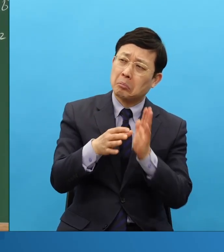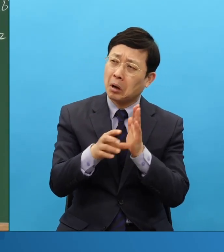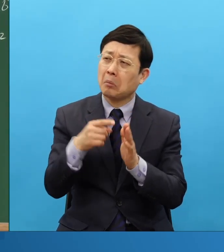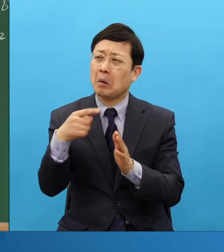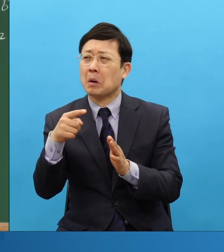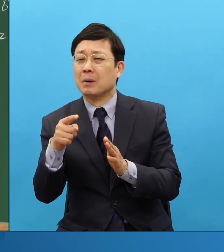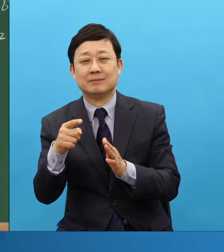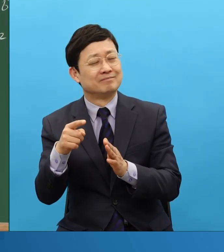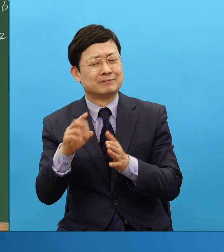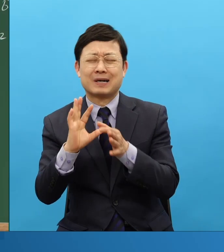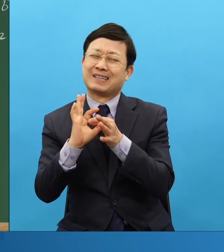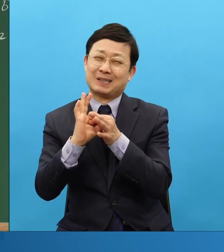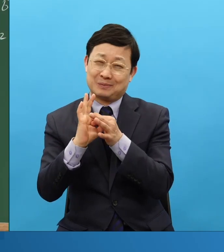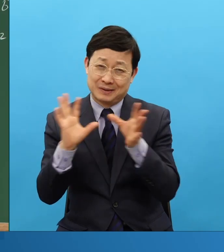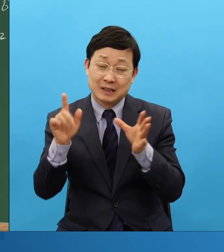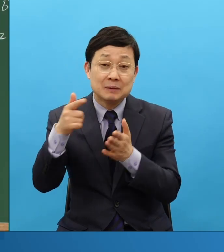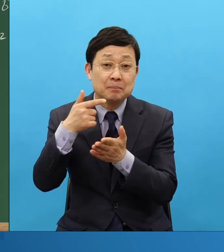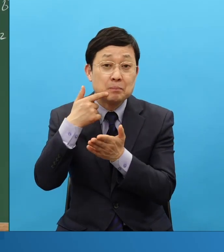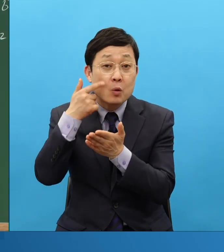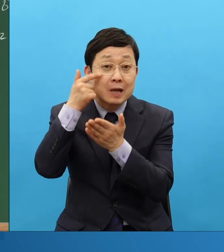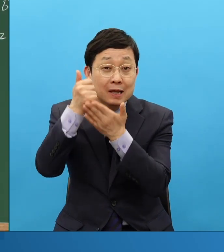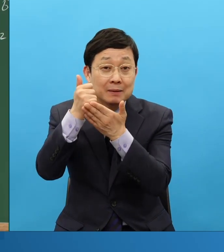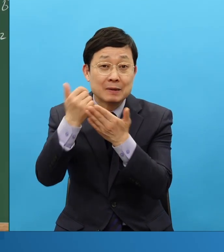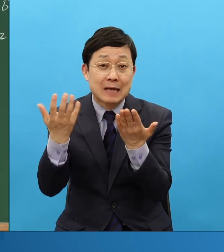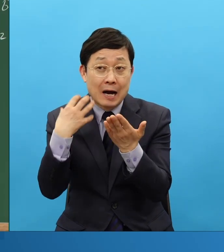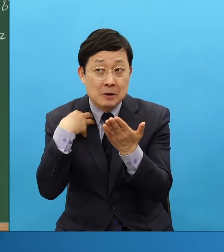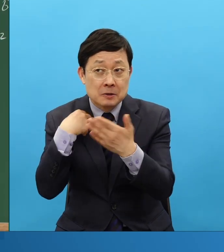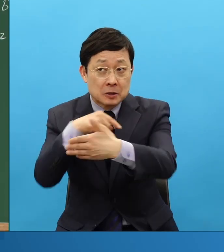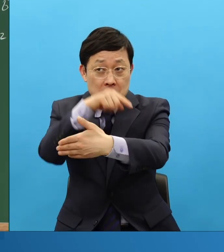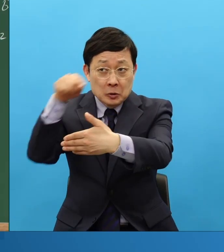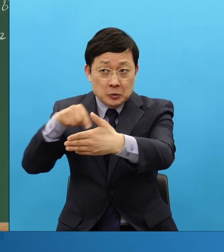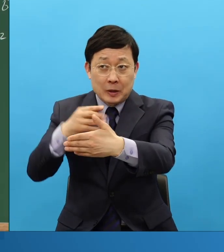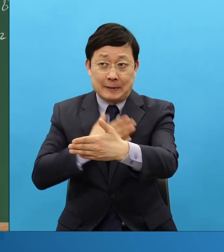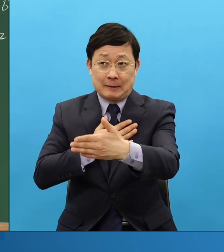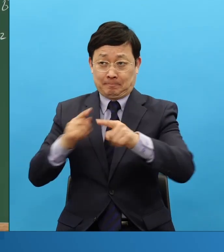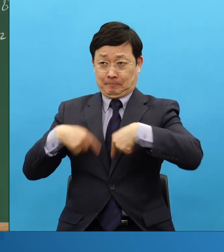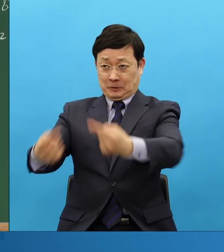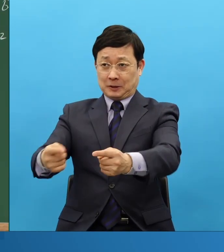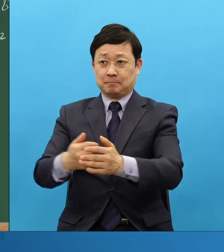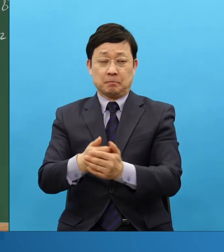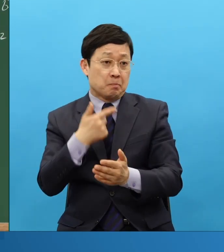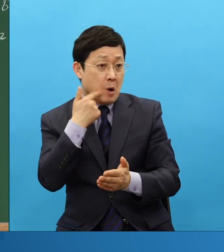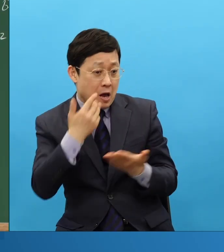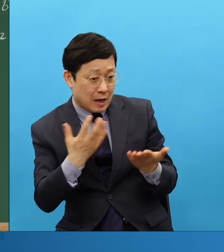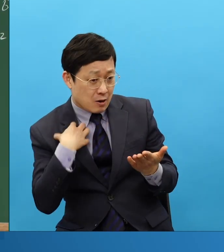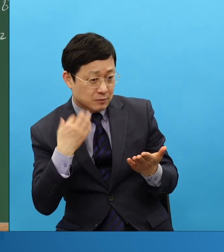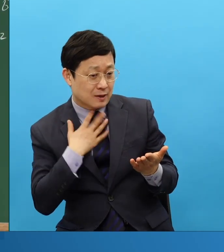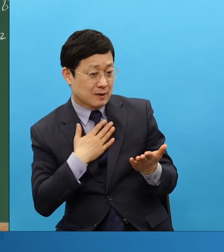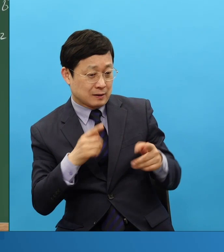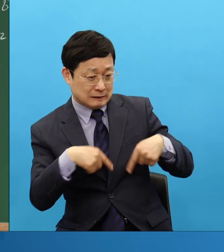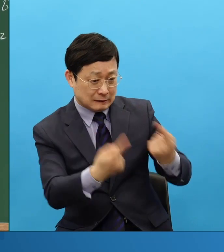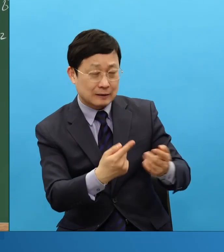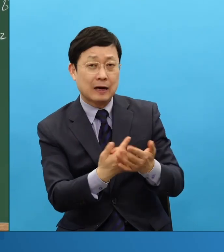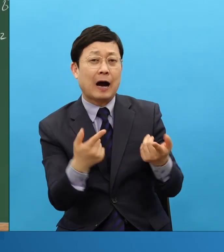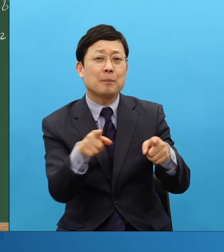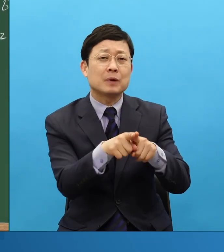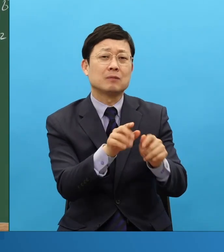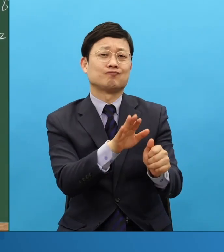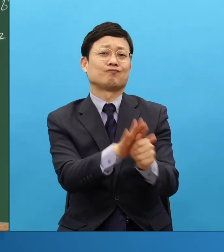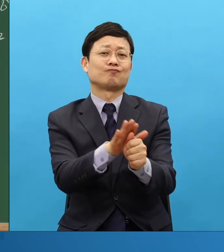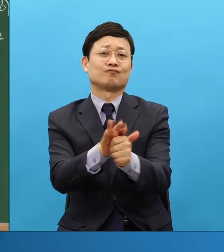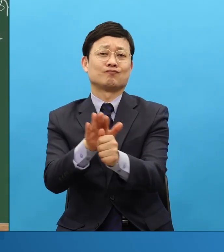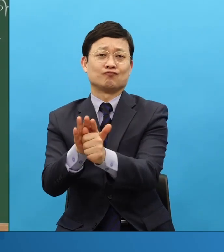doesn't 여러분, matter. 여러분 그 사람 속에 있는 게 아닙니다. Because you're not within that 주의 person. 종의 일 속에 있는 거. You're within the work 그렇죠. inside of God's